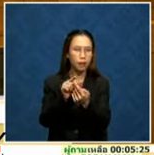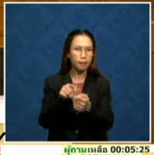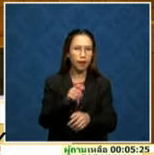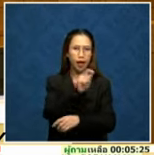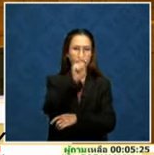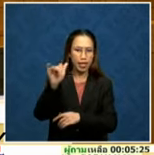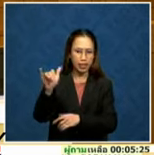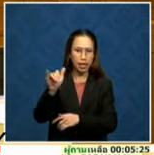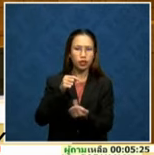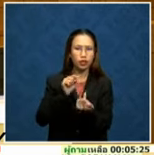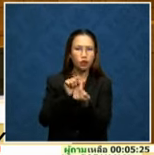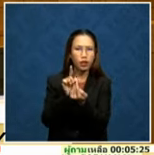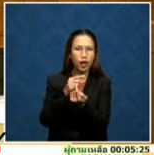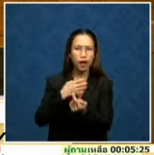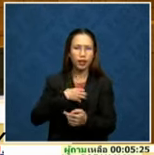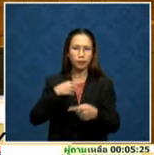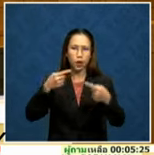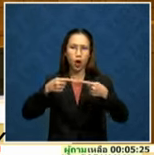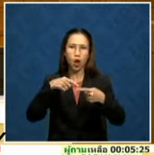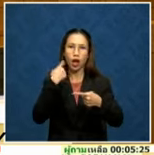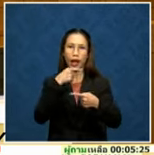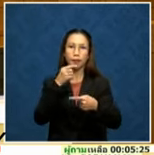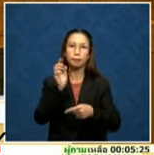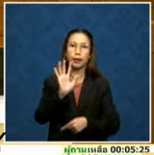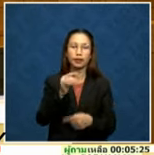นะครั